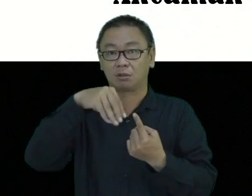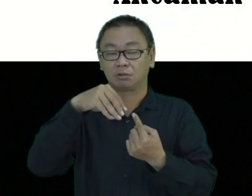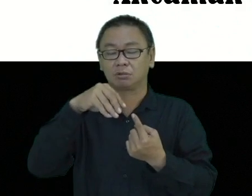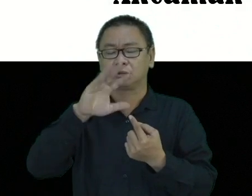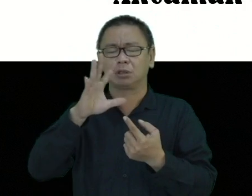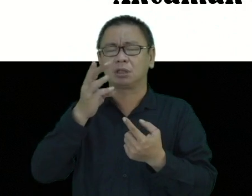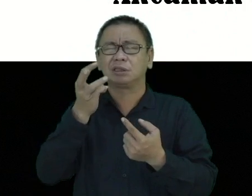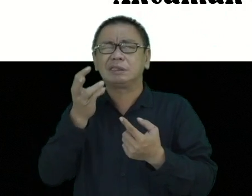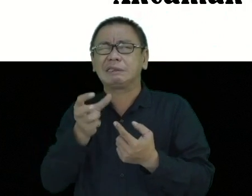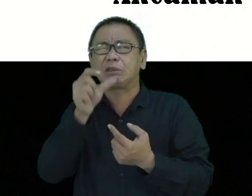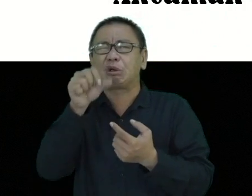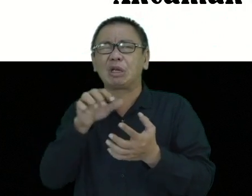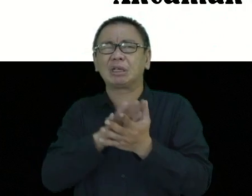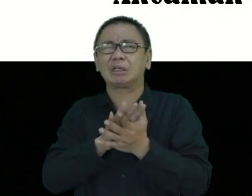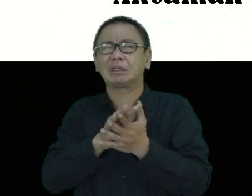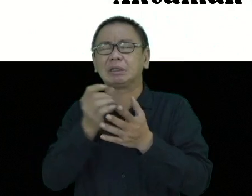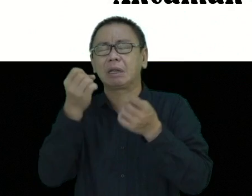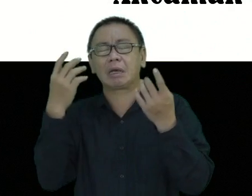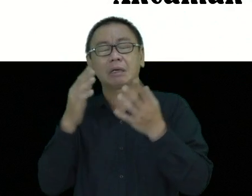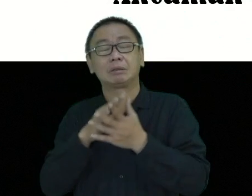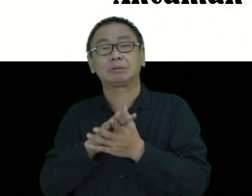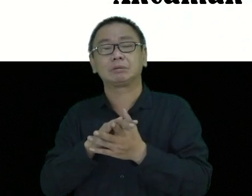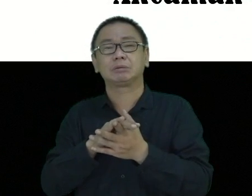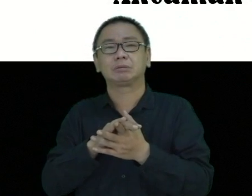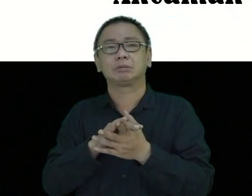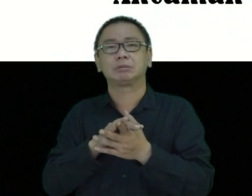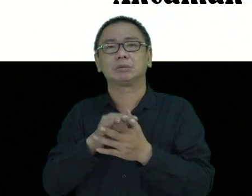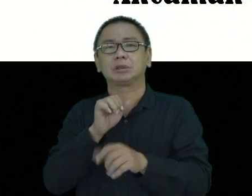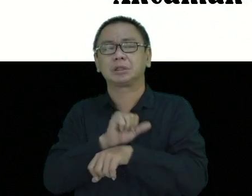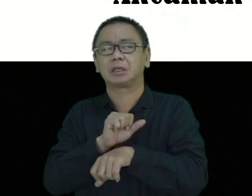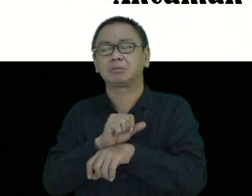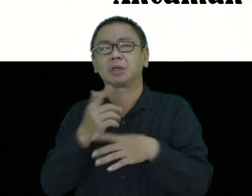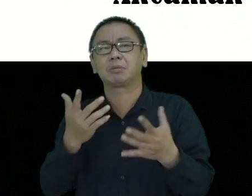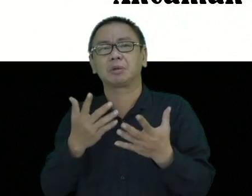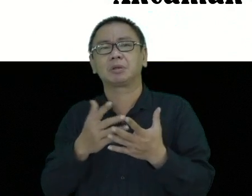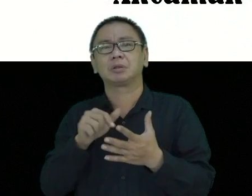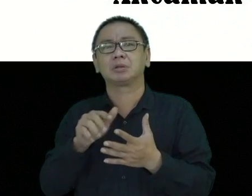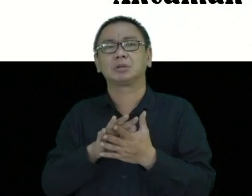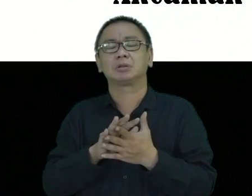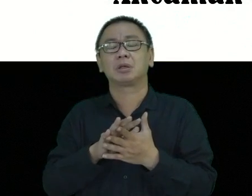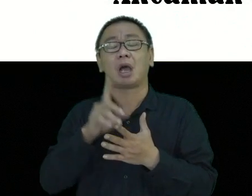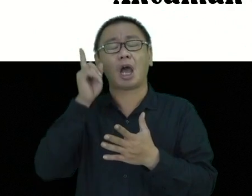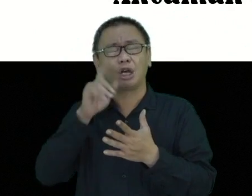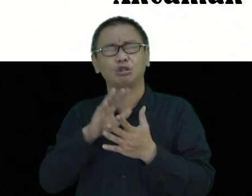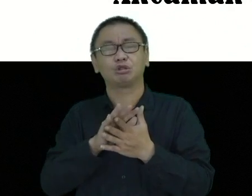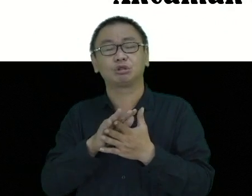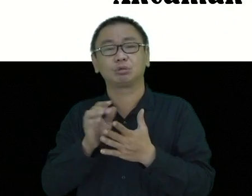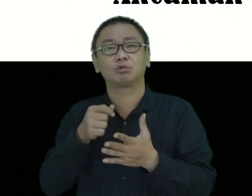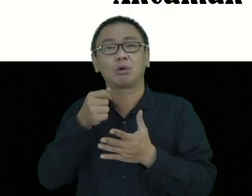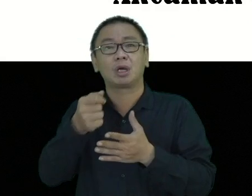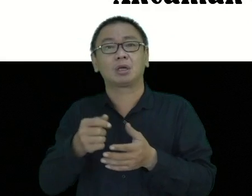Para pengusaha menjelang Lebaran mulai berpikir bagaimana mereka harus mengeluarkan dana lebih,